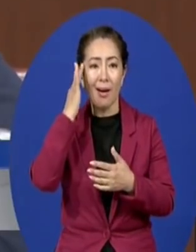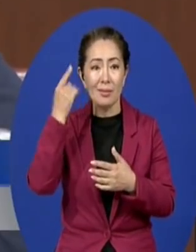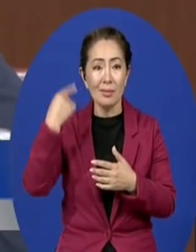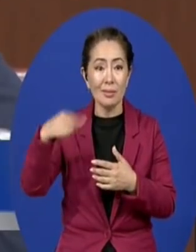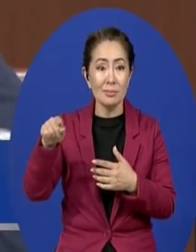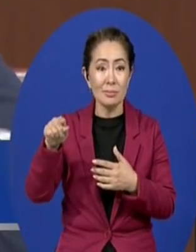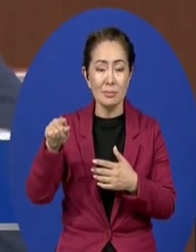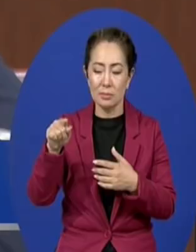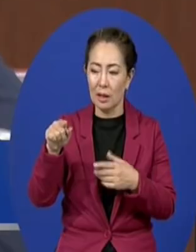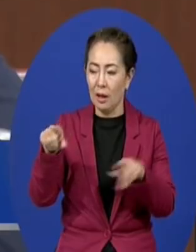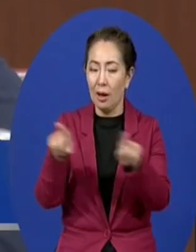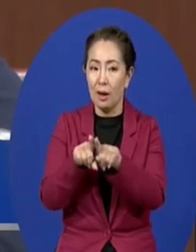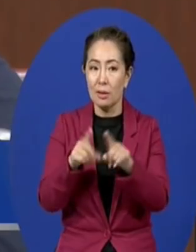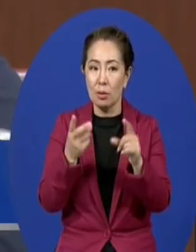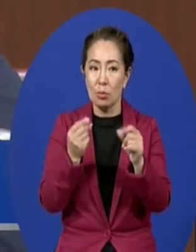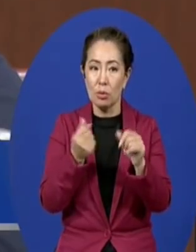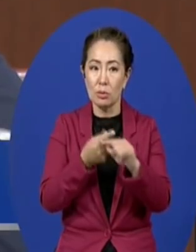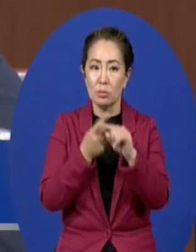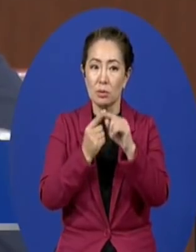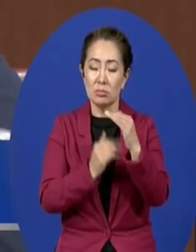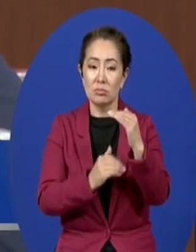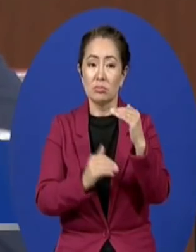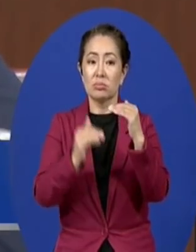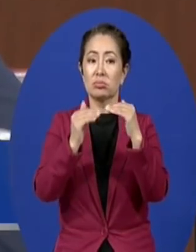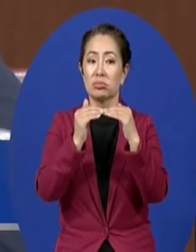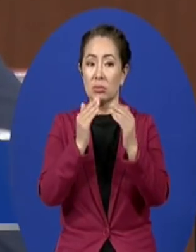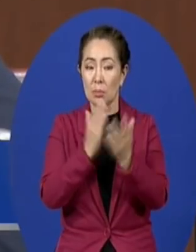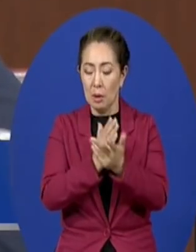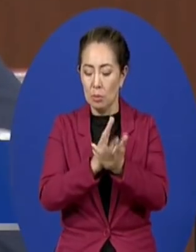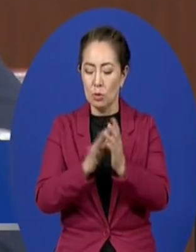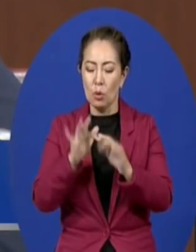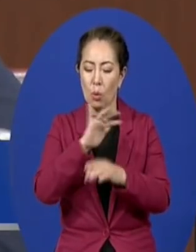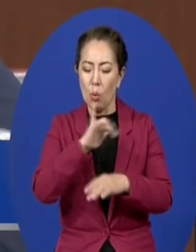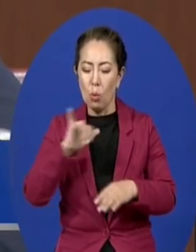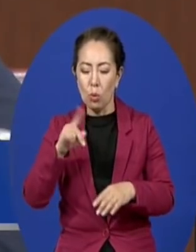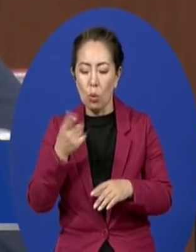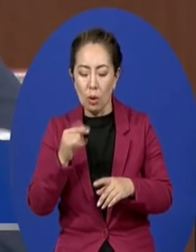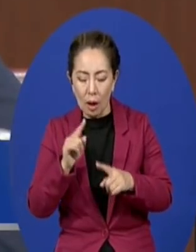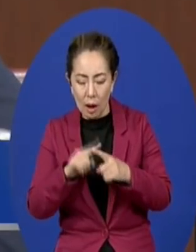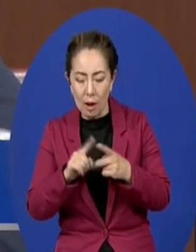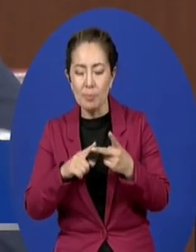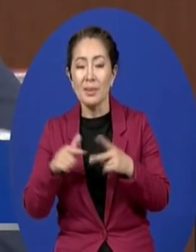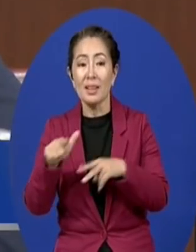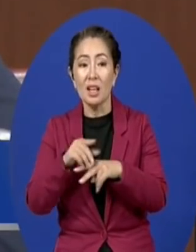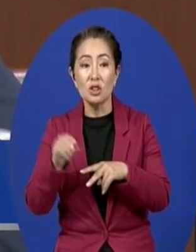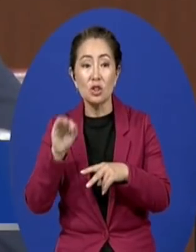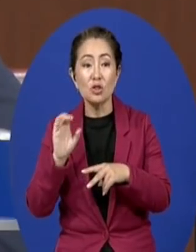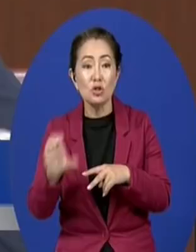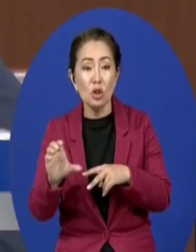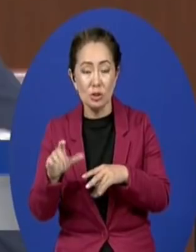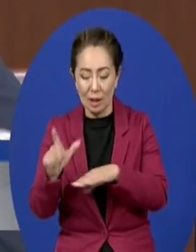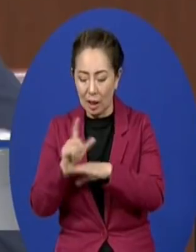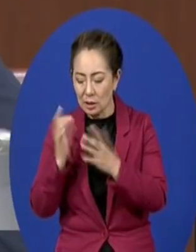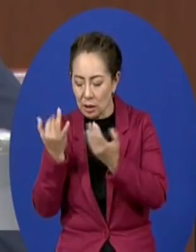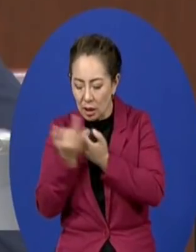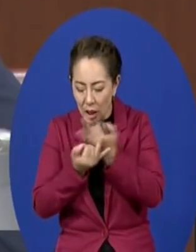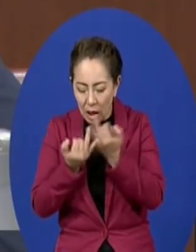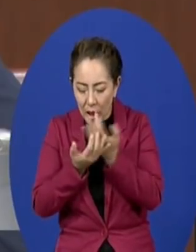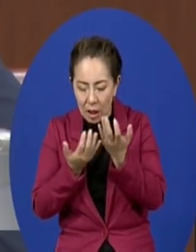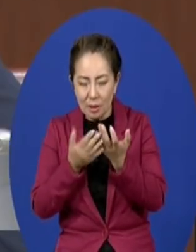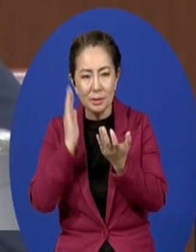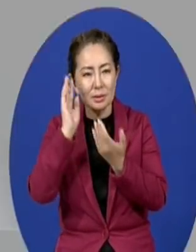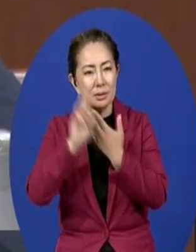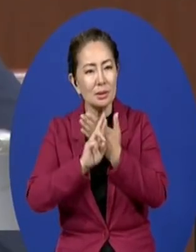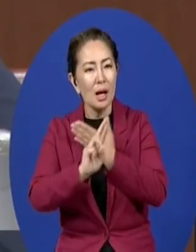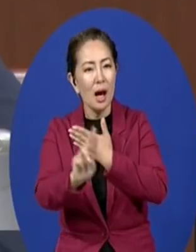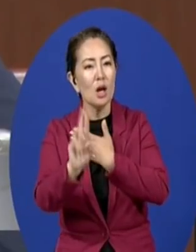зээлийн төвшөнд үнийн өсөлт явсан ч гэсэн одоо уулархаа хүнд төлөвлөр яам болон ашигт матмал газрын тосны газрын зүгээс цаашдаа бас хэрхэх талаар бодлогодыг авч хэрэгжүүлэхээр